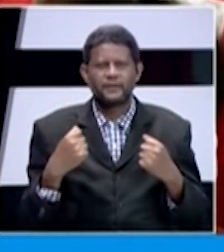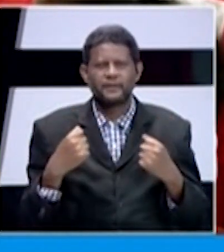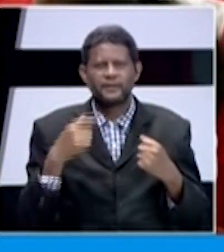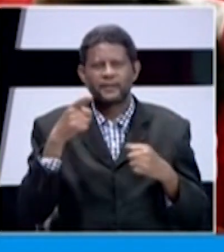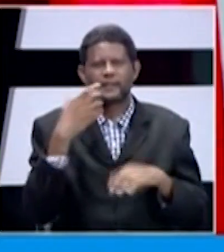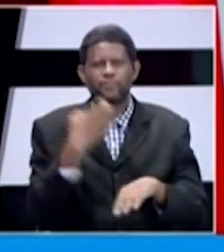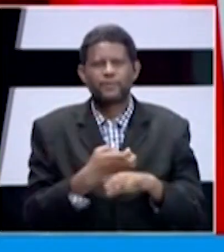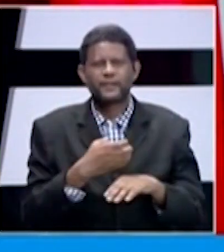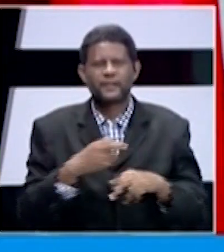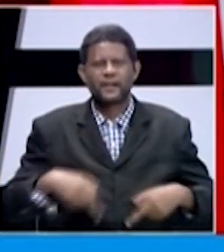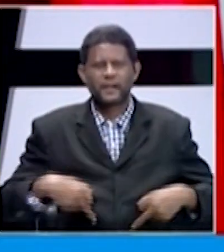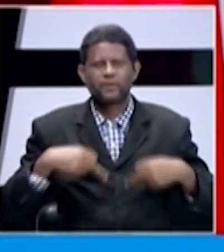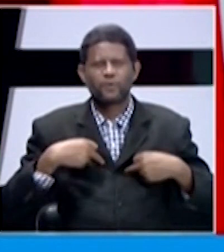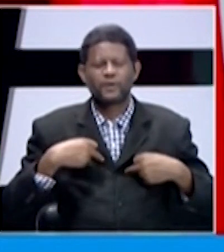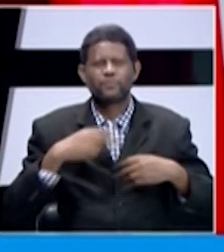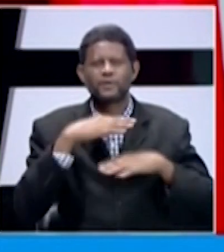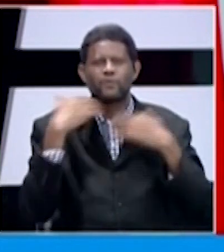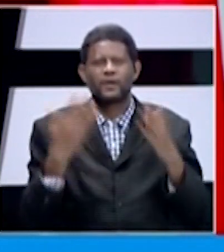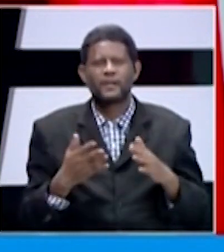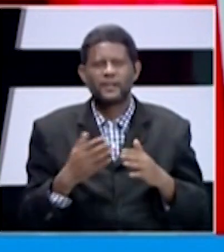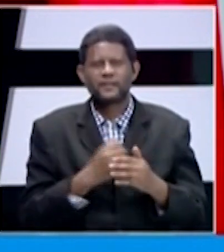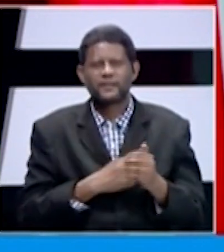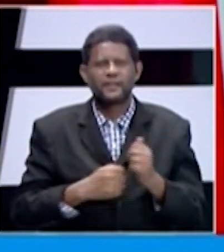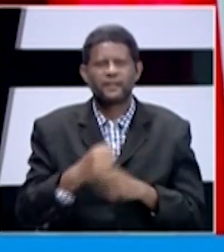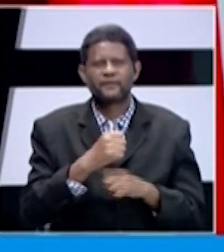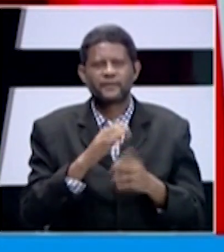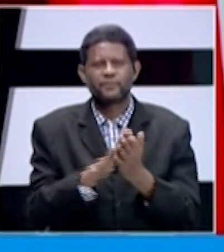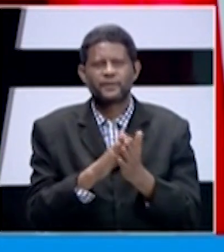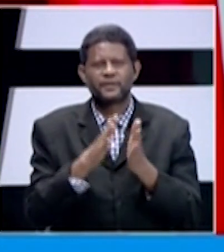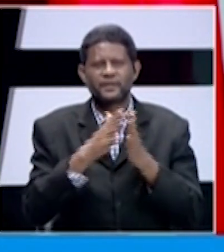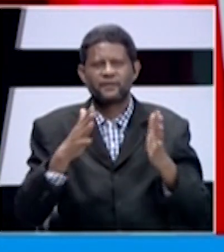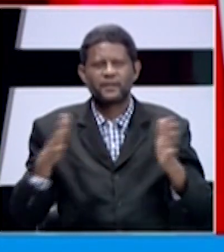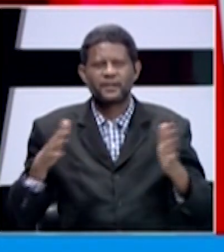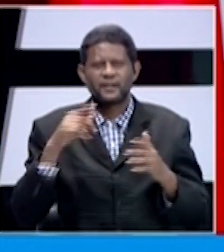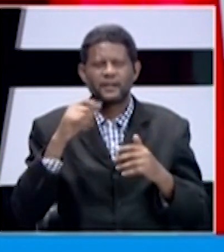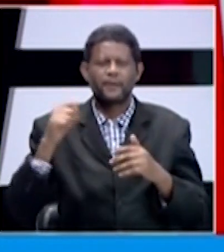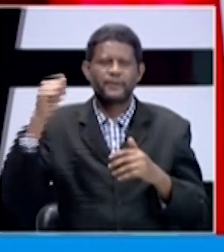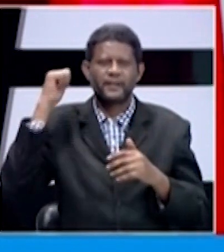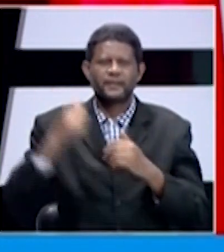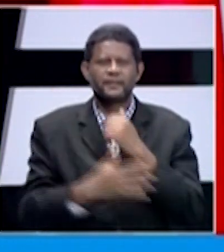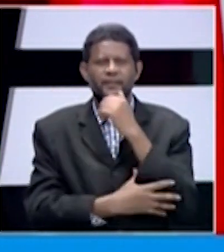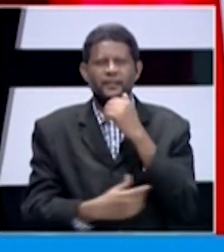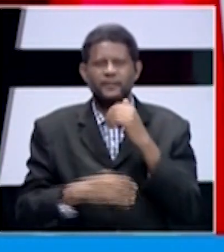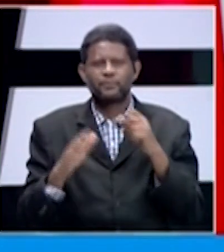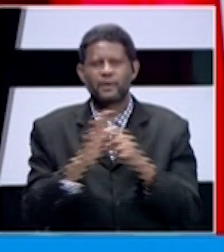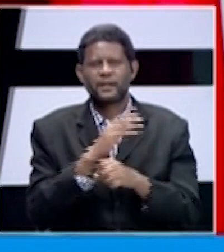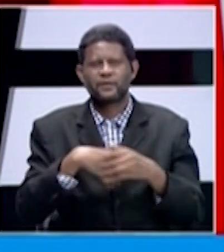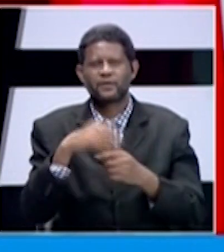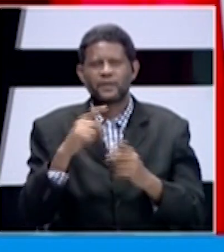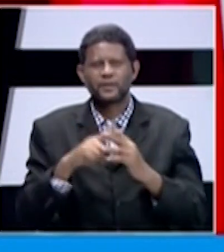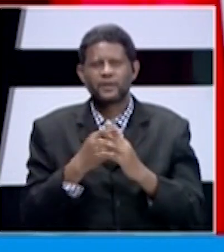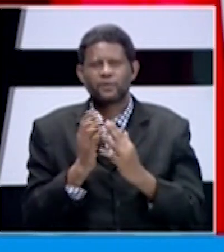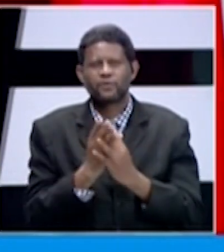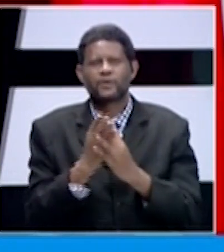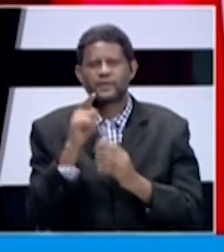እቲ ከቢድ ናይ ህይወት መስዋዕቲ ዝሓትት መድረክ ሓሊፉ ትምህርቲ ተሰፋሕፊሑ ካብ ድኽነትን ድሕረትን መሊእና ክንወፅእ ጀመርናዮ ጉዕዞ